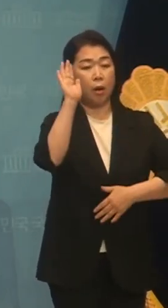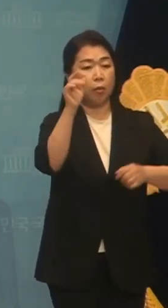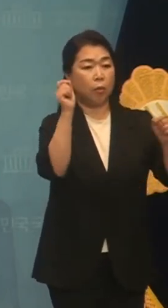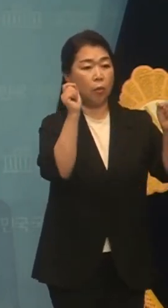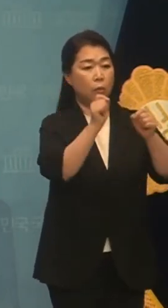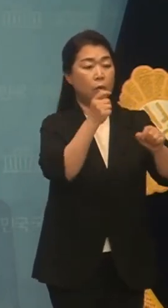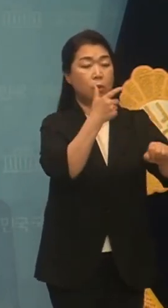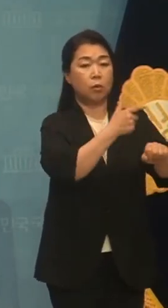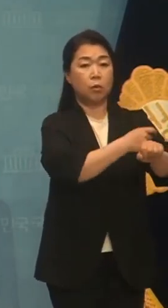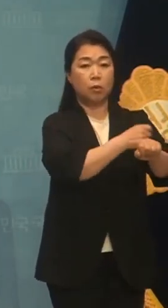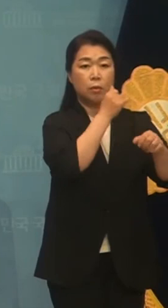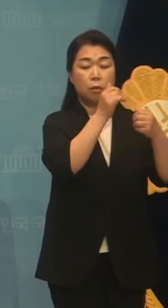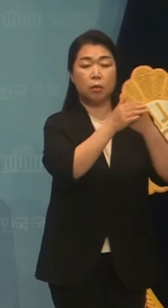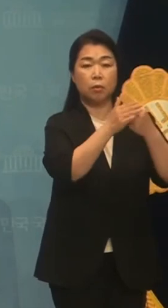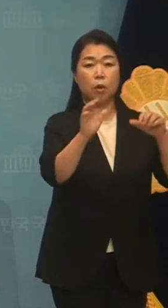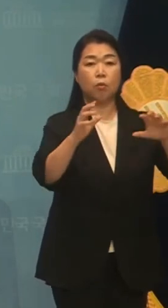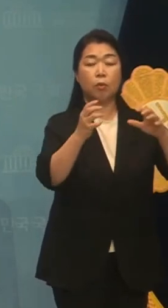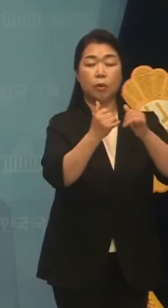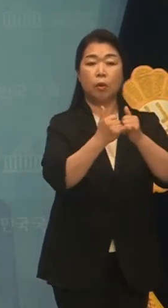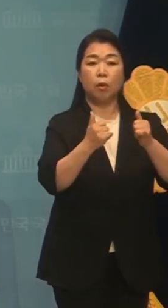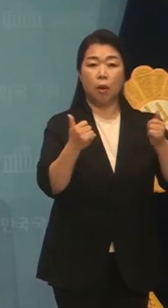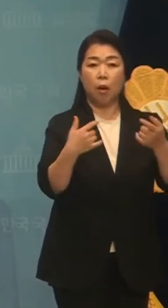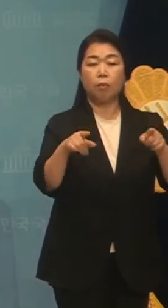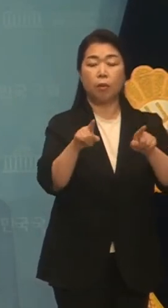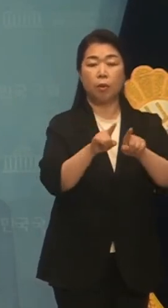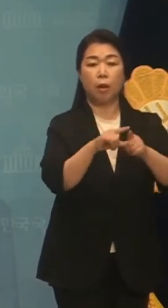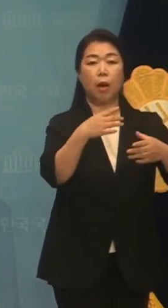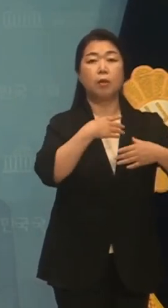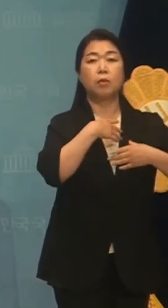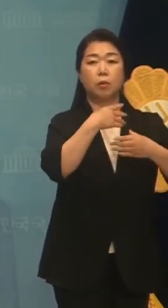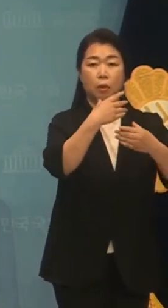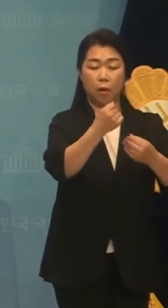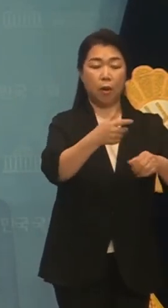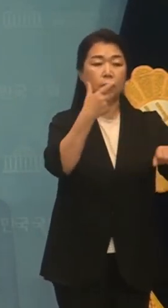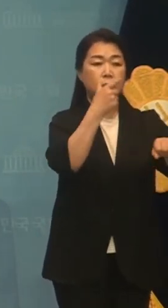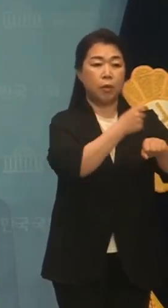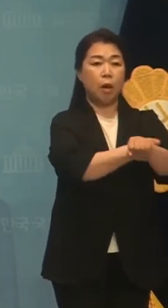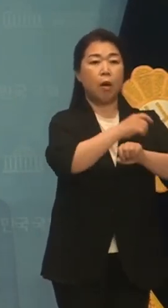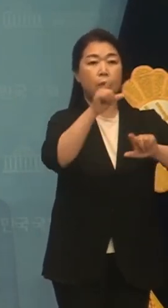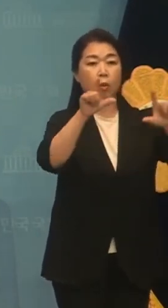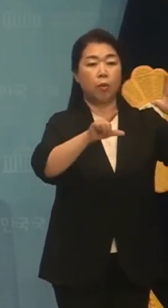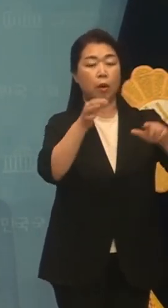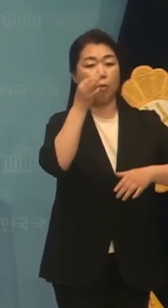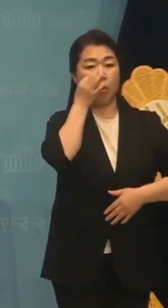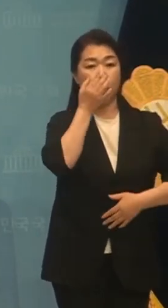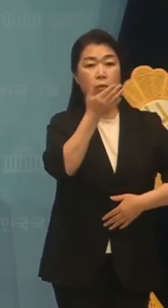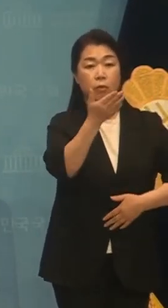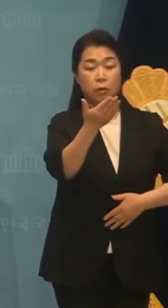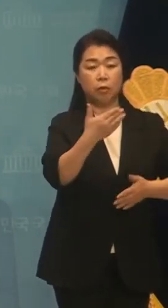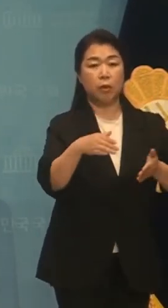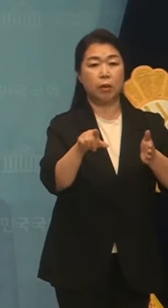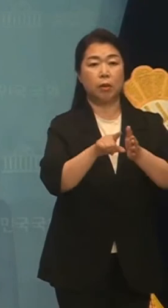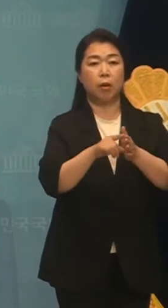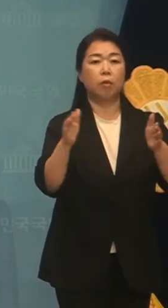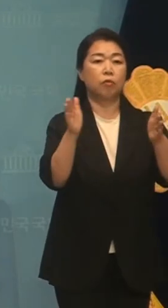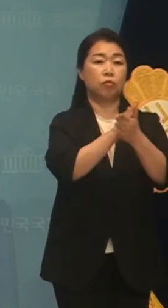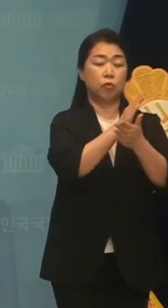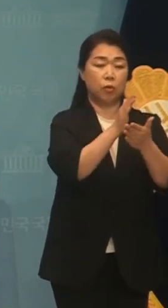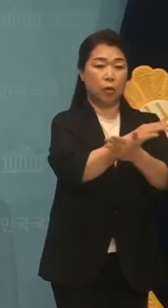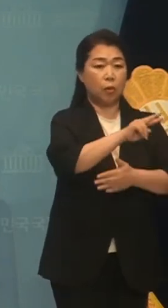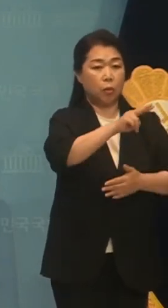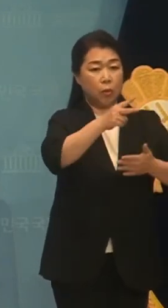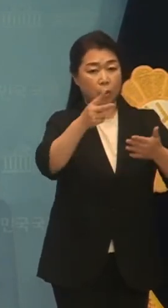있는 상황에서 국민과 더불어 안전하게 접종하는 모습을 보여드리고자 릴레이